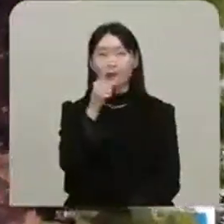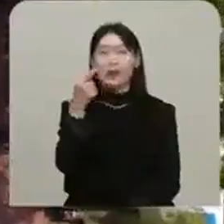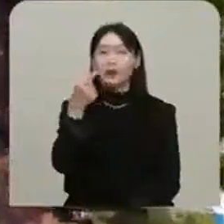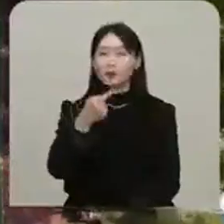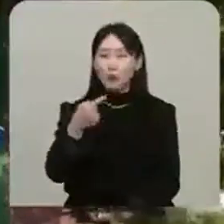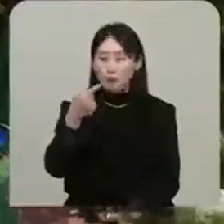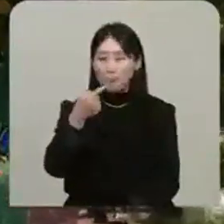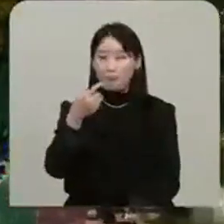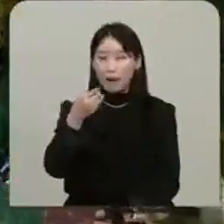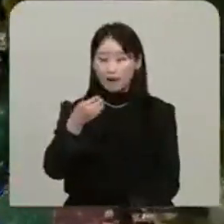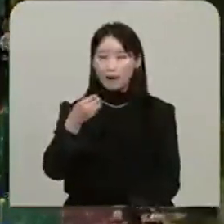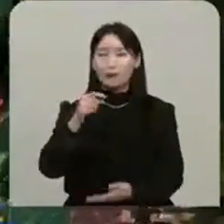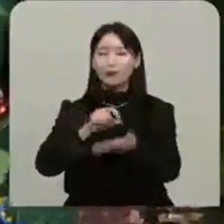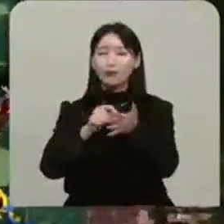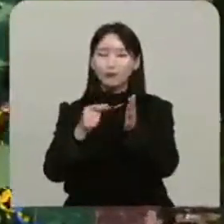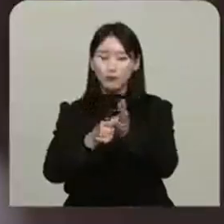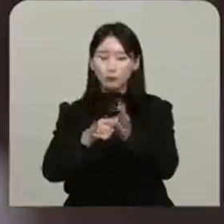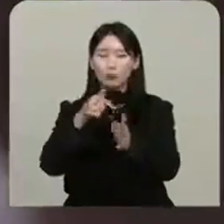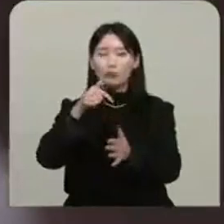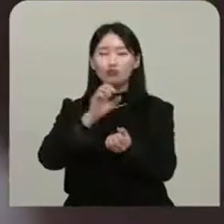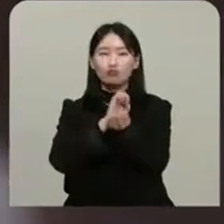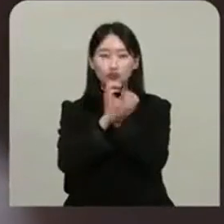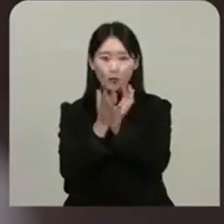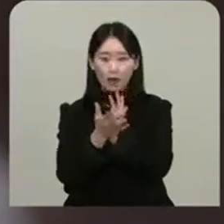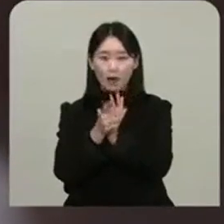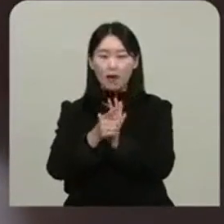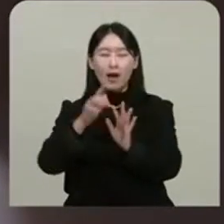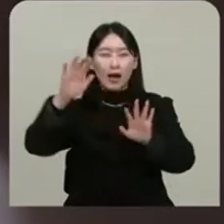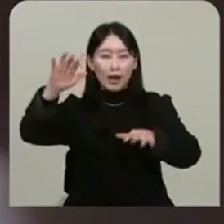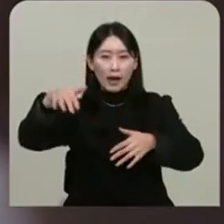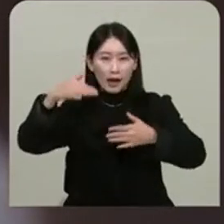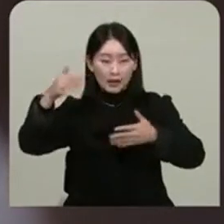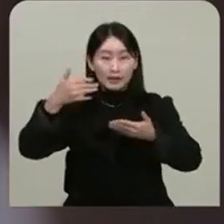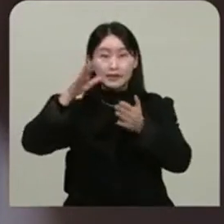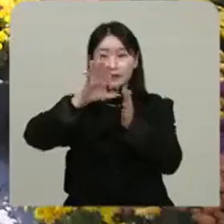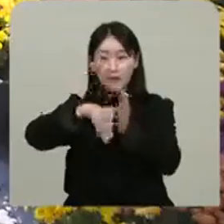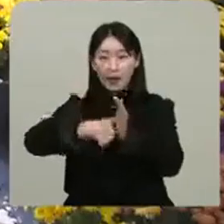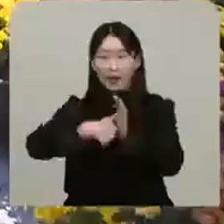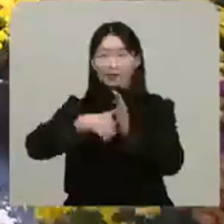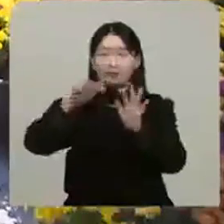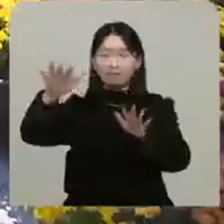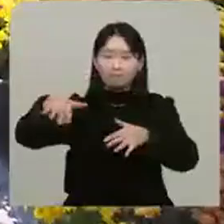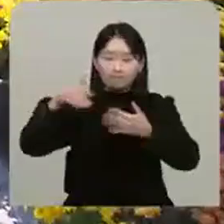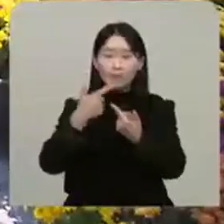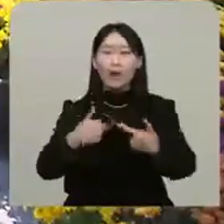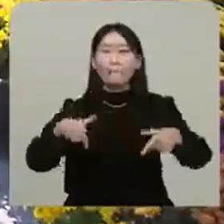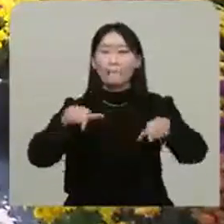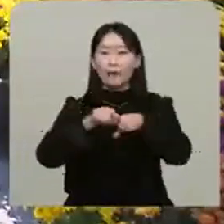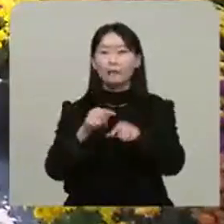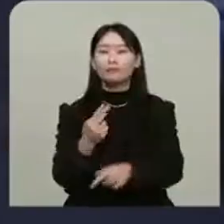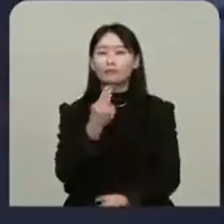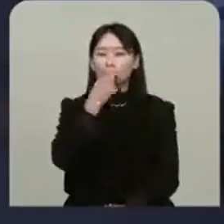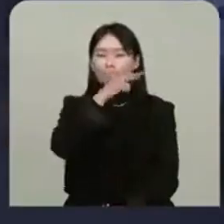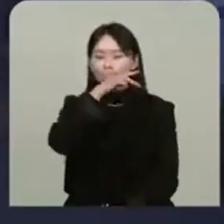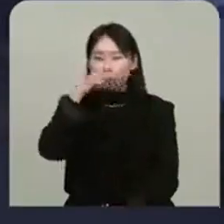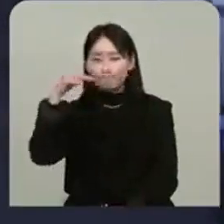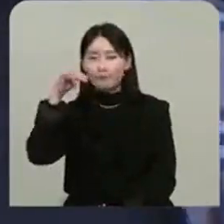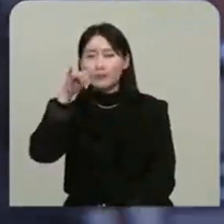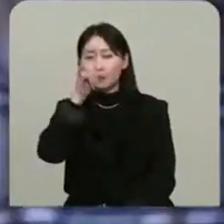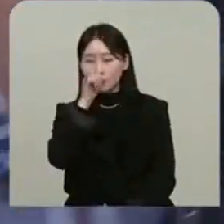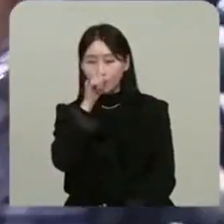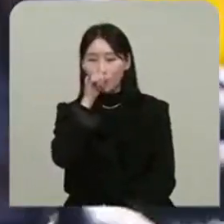정원은 시원한 가을바람이 일 때마다 싱그러운 꽃물결을 이루고 이 순간을 놓칠세라